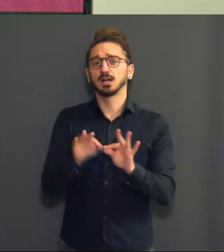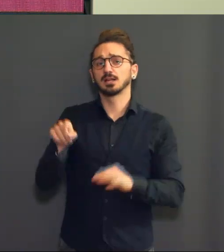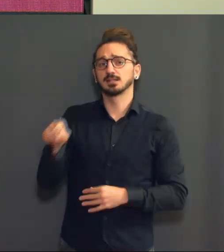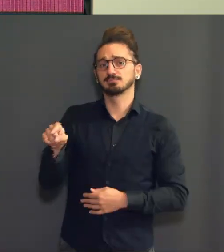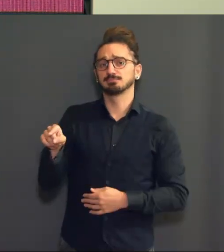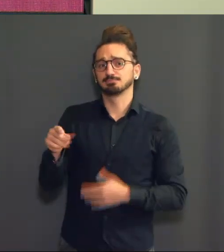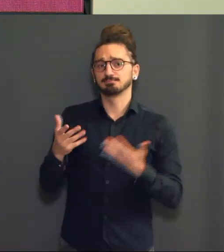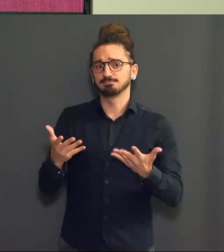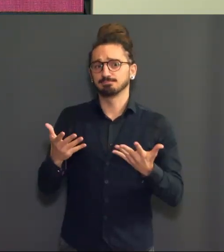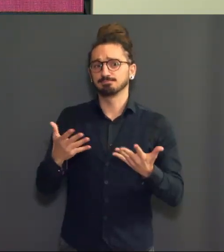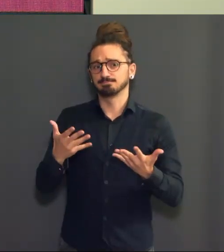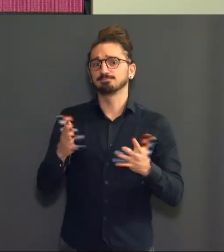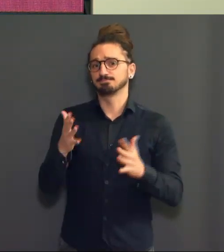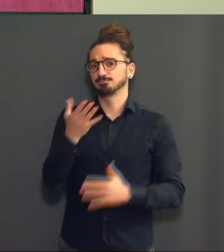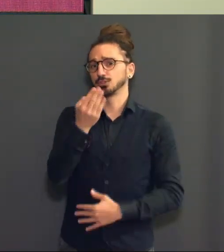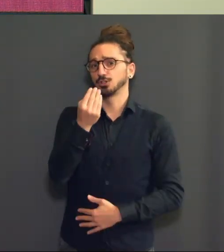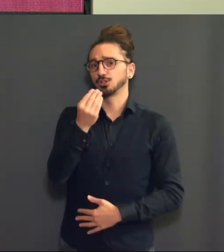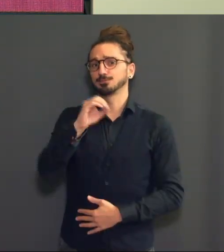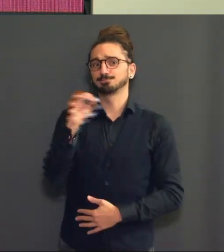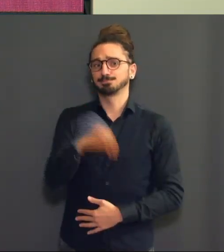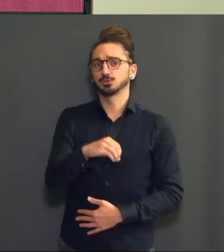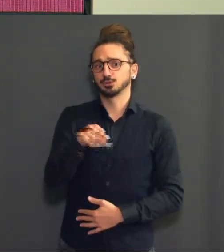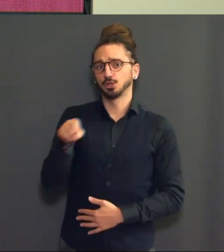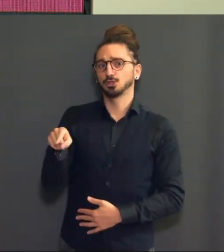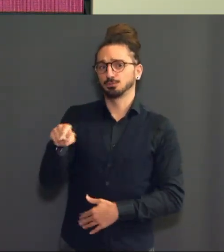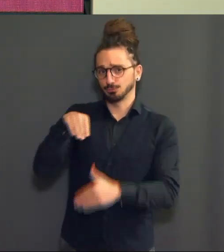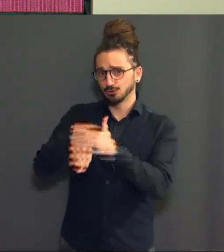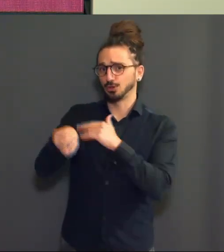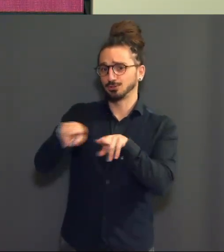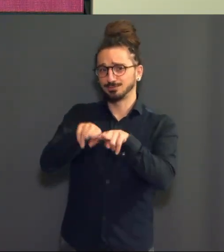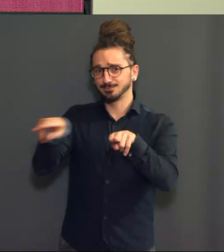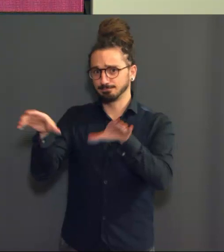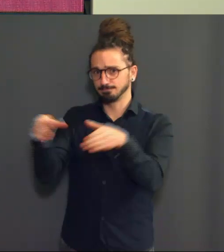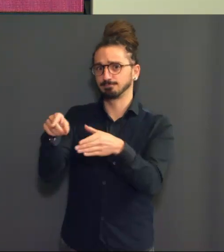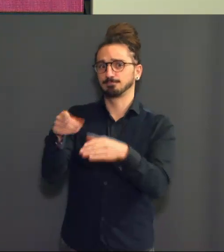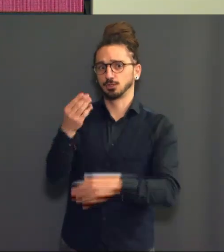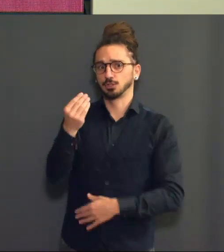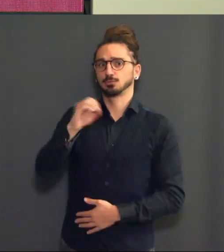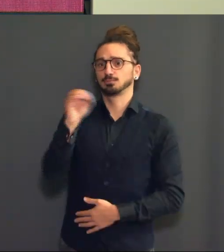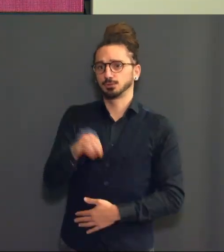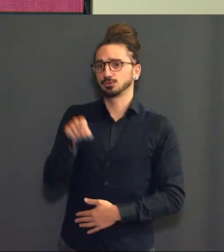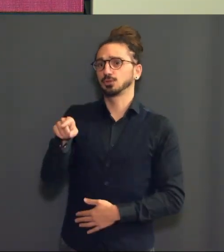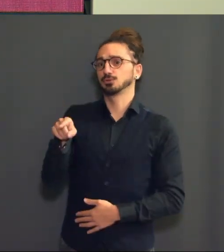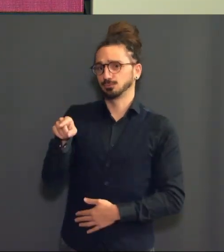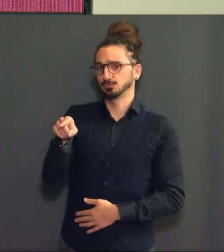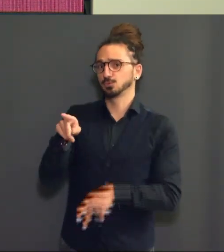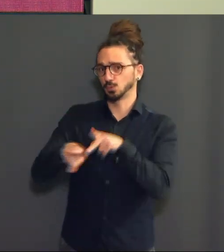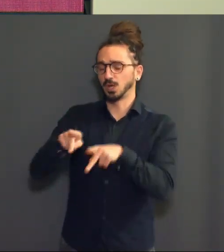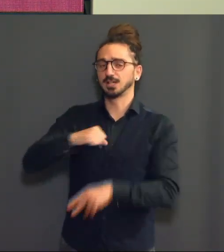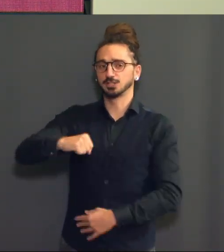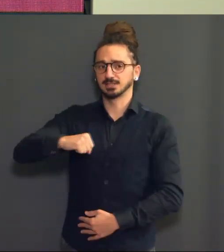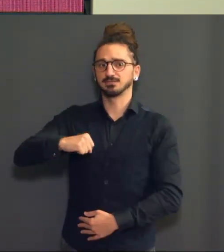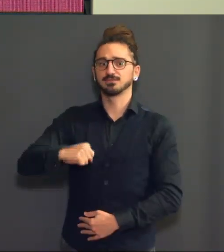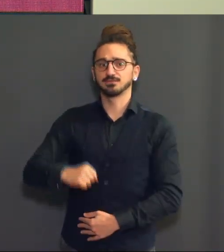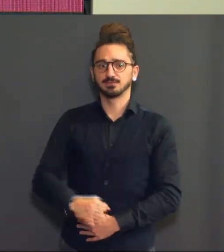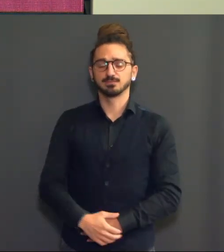de 90% des lits de soins intensifs qui restent occupés, comme on l'avait déjà souligné à la fin de la semaine passée. Comme